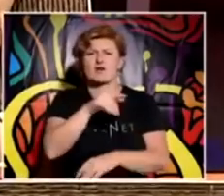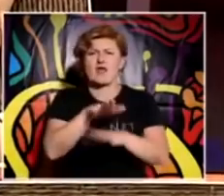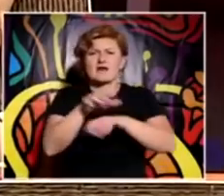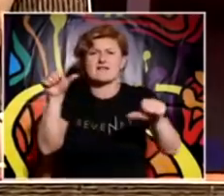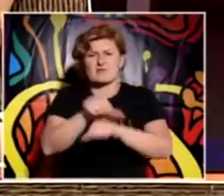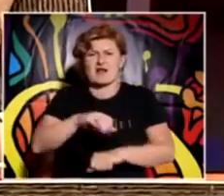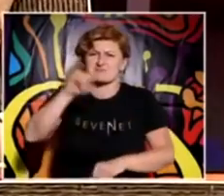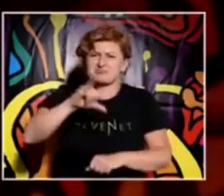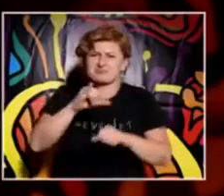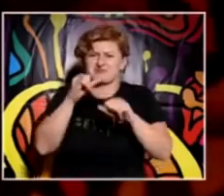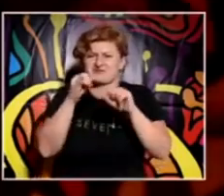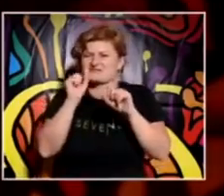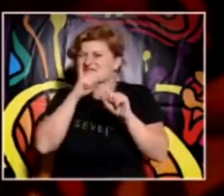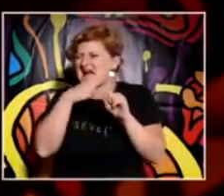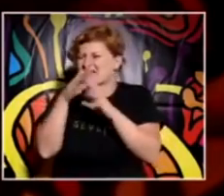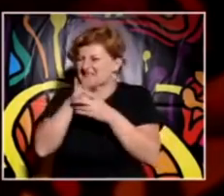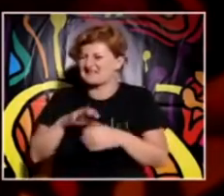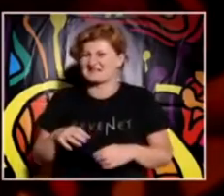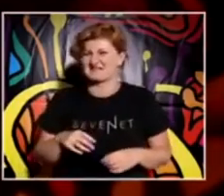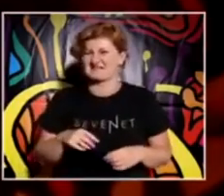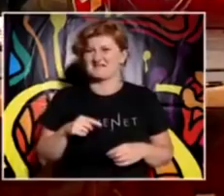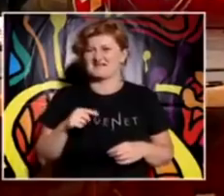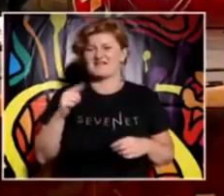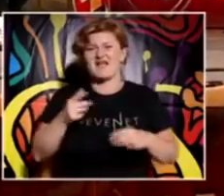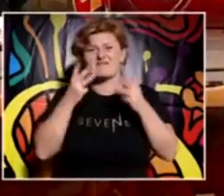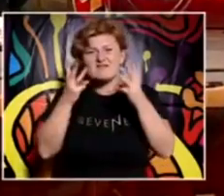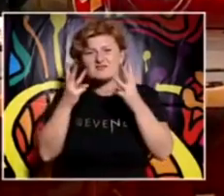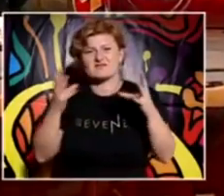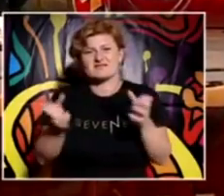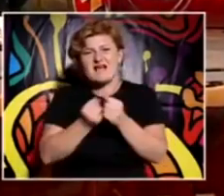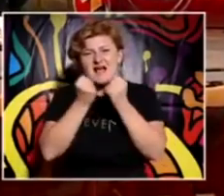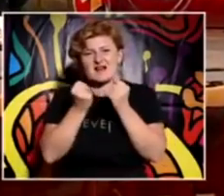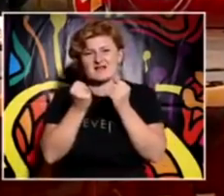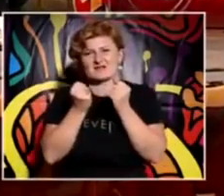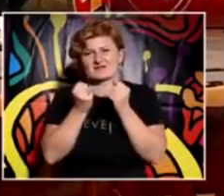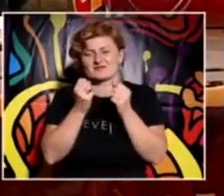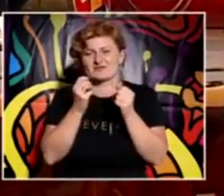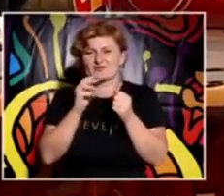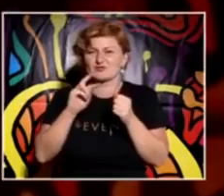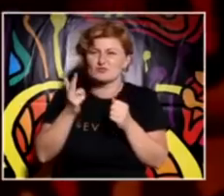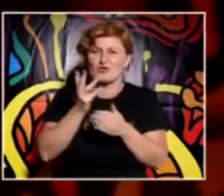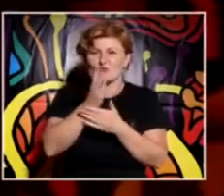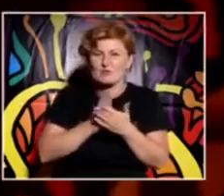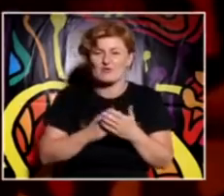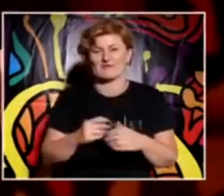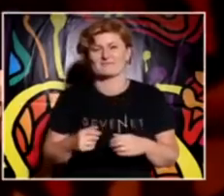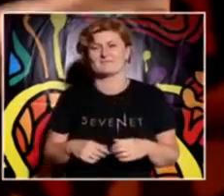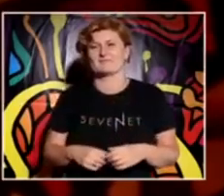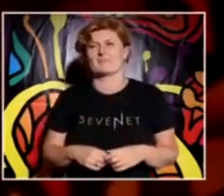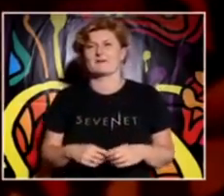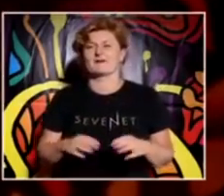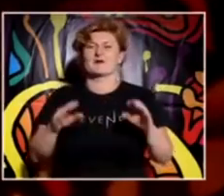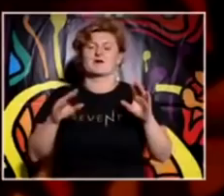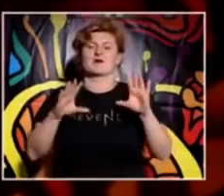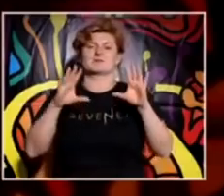chyba najważniejsze. Kończmy z luksusem. Tak, chyba najważniejsze jest znaleźć tą właściwą drugą połowę. Trzymam za to kciuki.